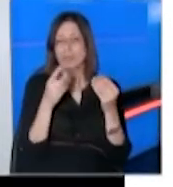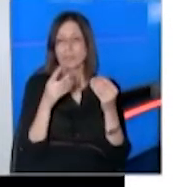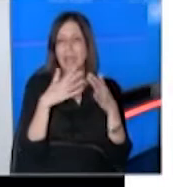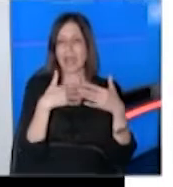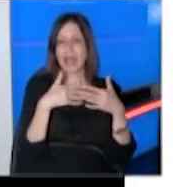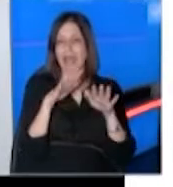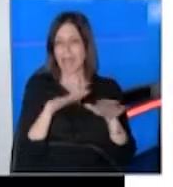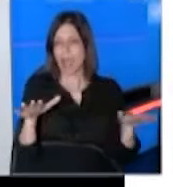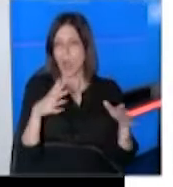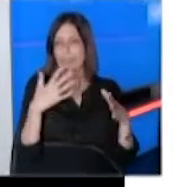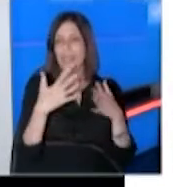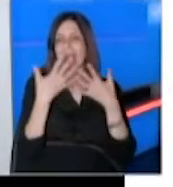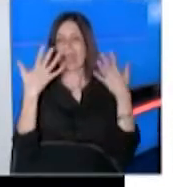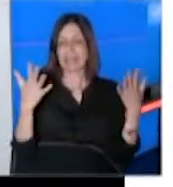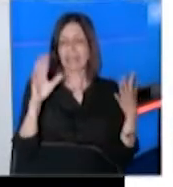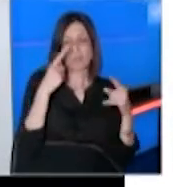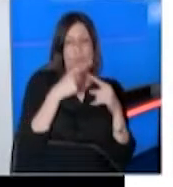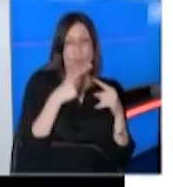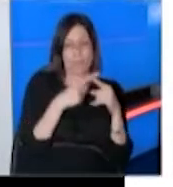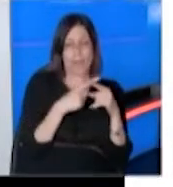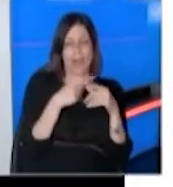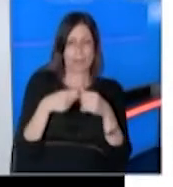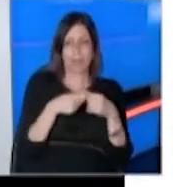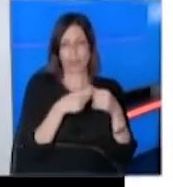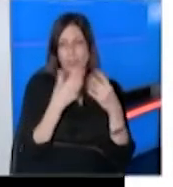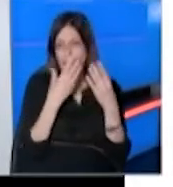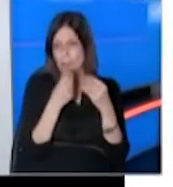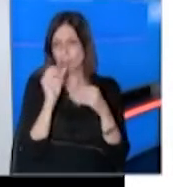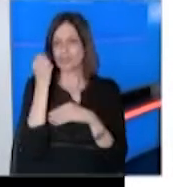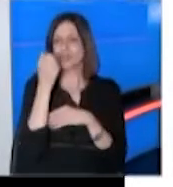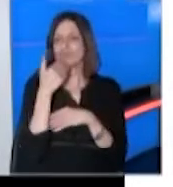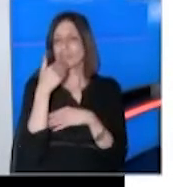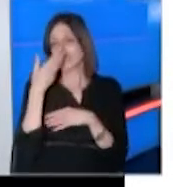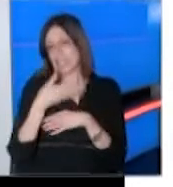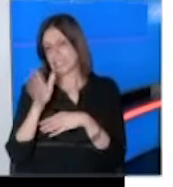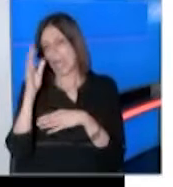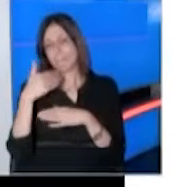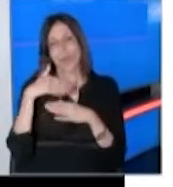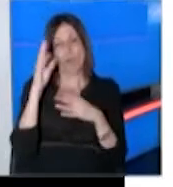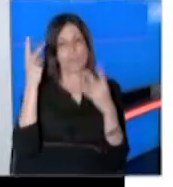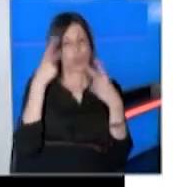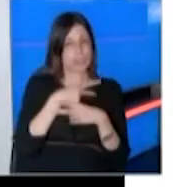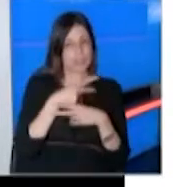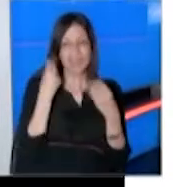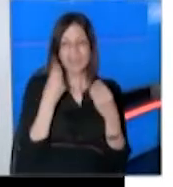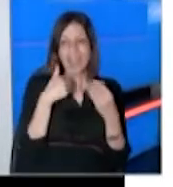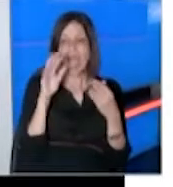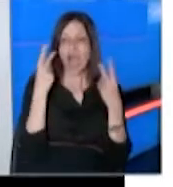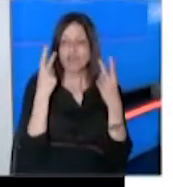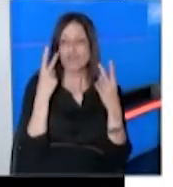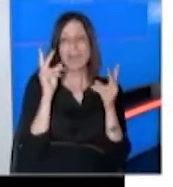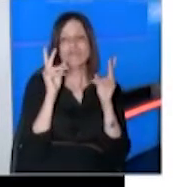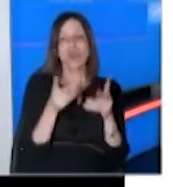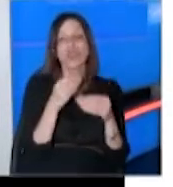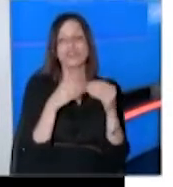באגודות רבות. למה? הרוח הוא גדלים, יש לנו יותר מתיישבים. הסוכנות היהודית יצאה, והדבר הכי חשוב, אפשרות